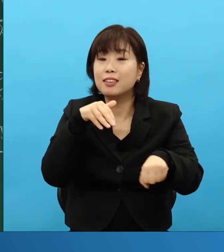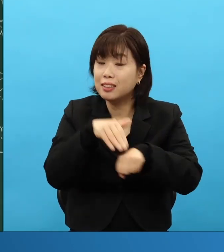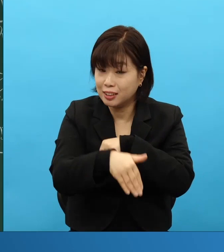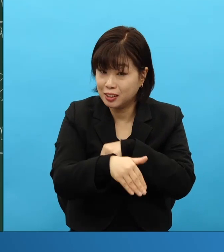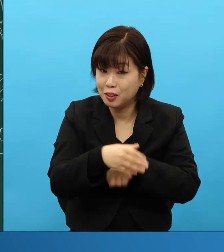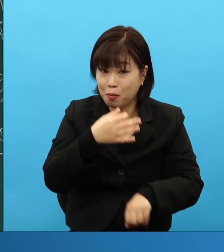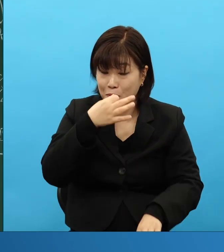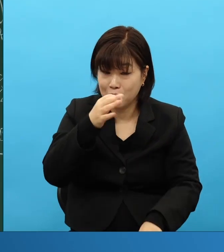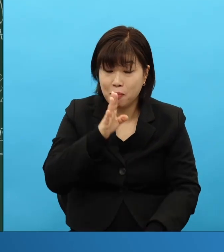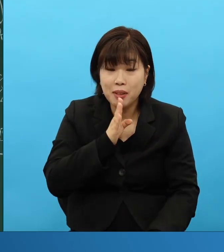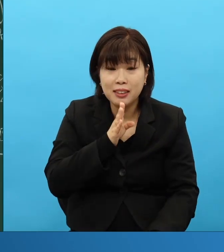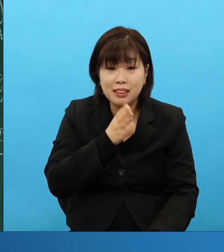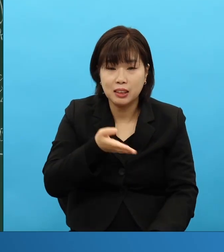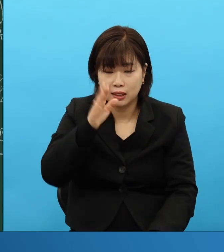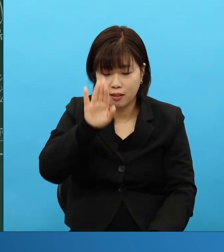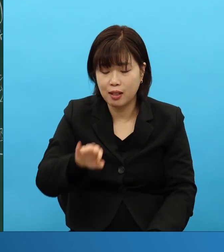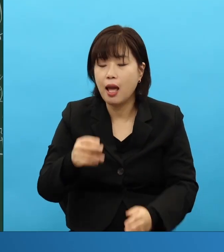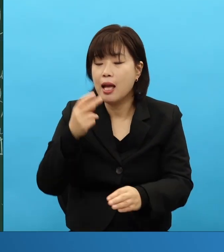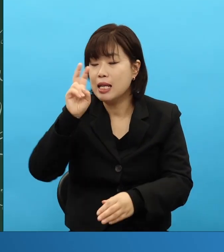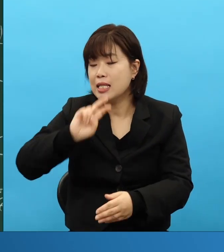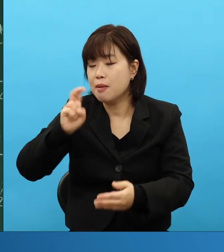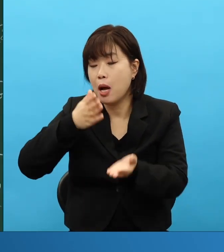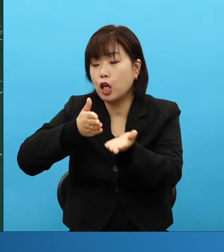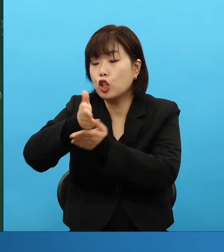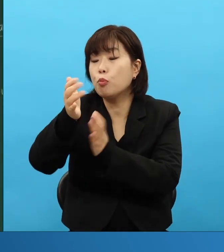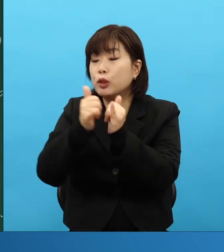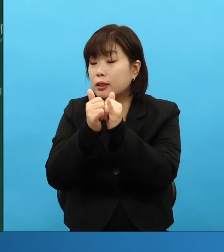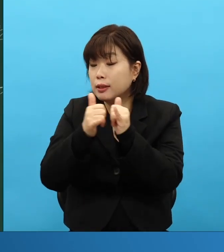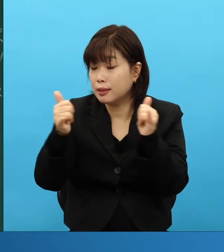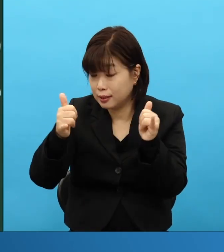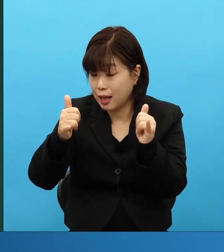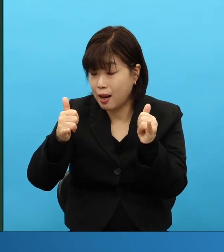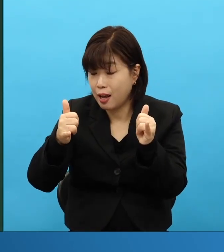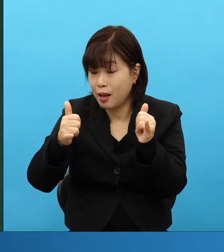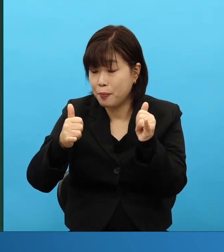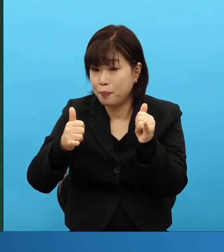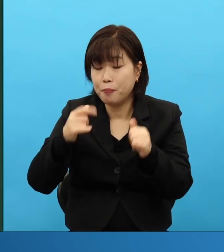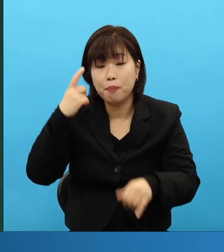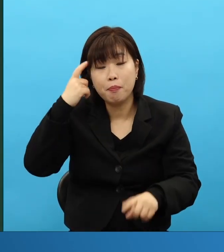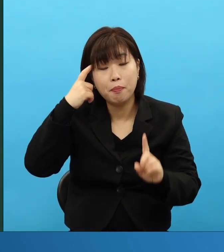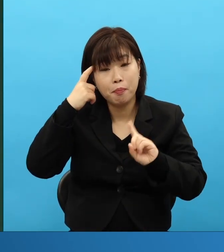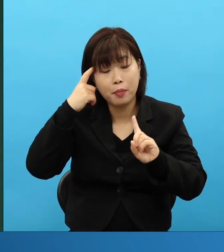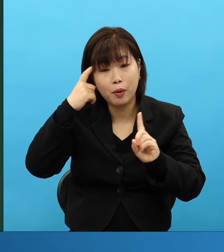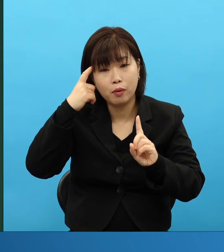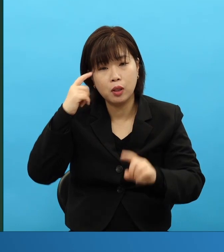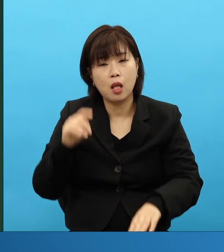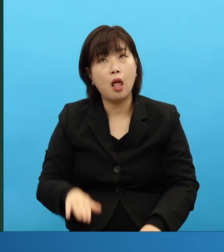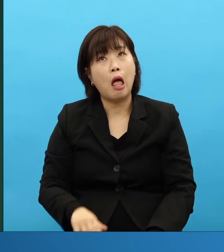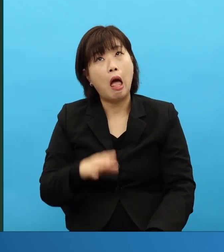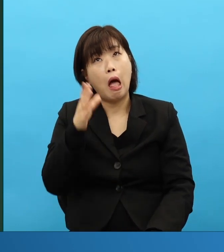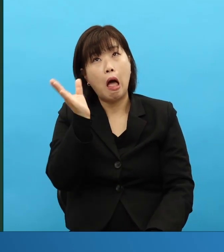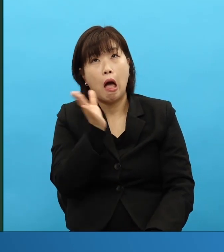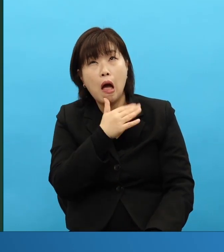전문이 그렇게 표현 안 해요. But music professionals don't express it that way. 아, 이 노래를 이 가수는 이런 식으로